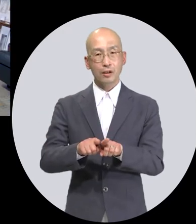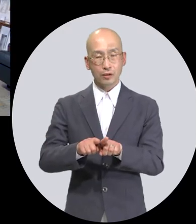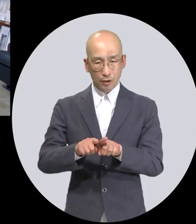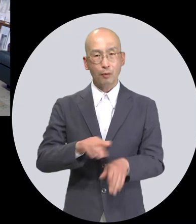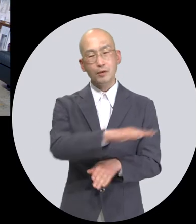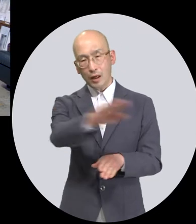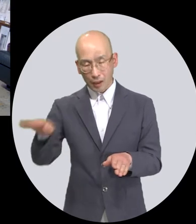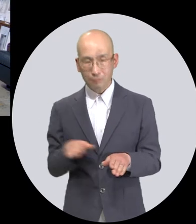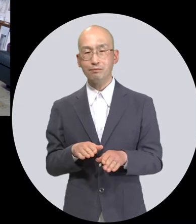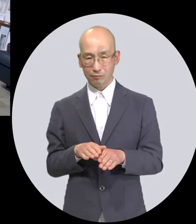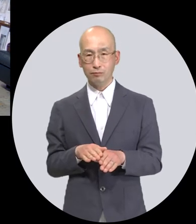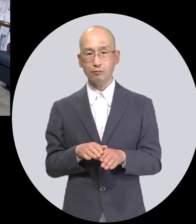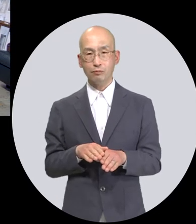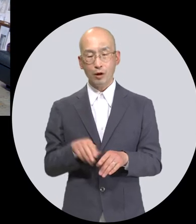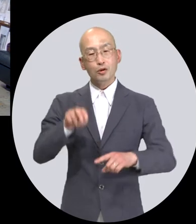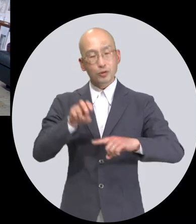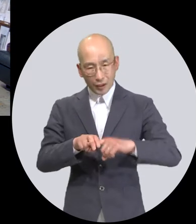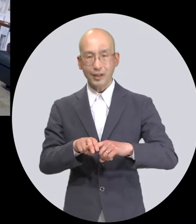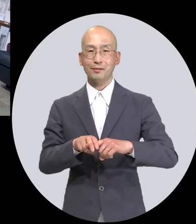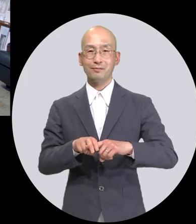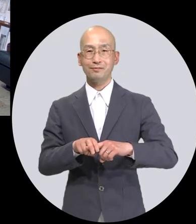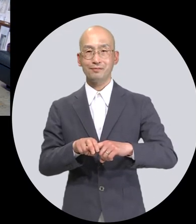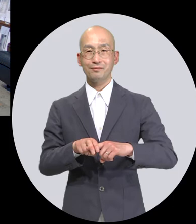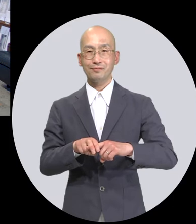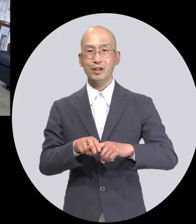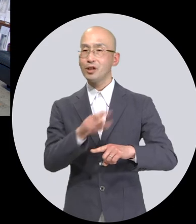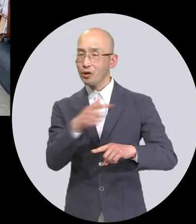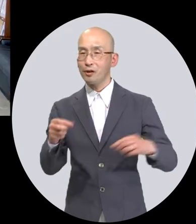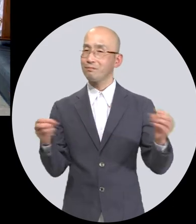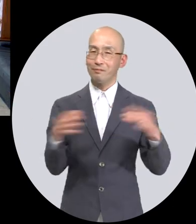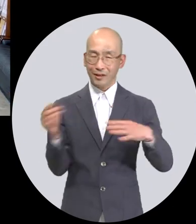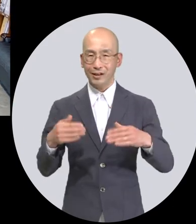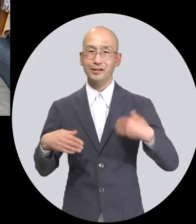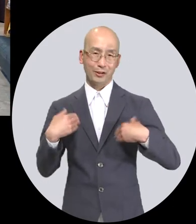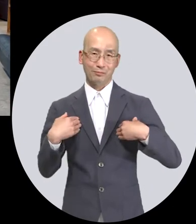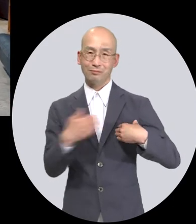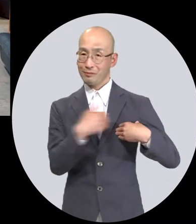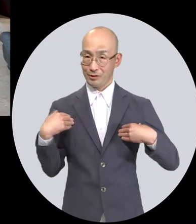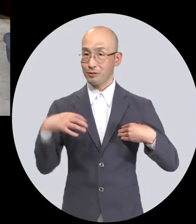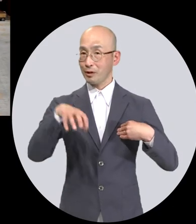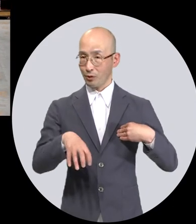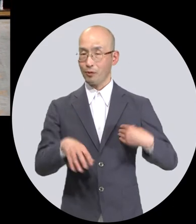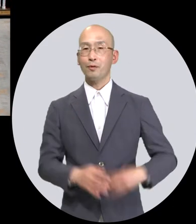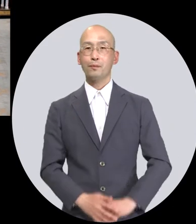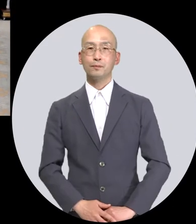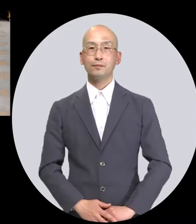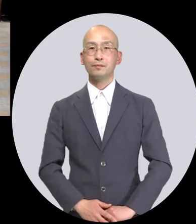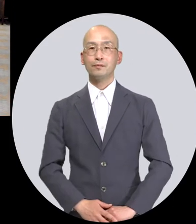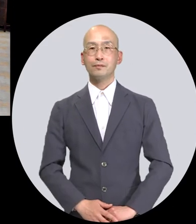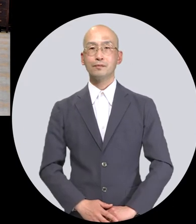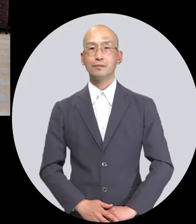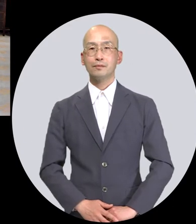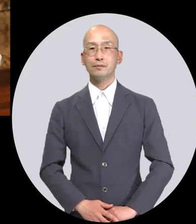でもここに座っていろんな対話を楽しめるようなツールです。